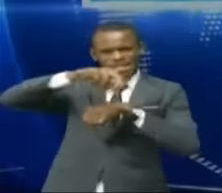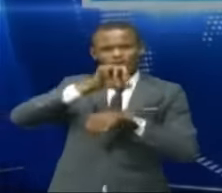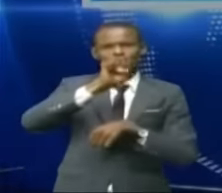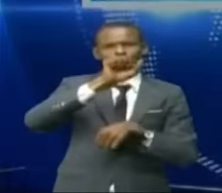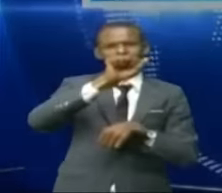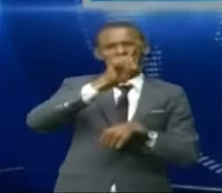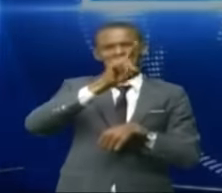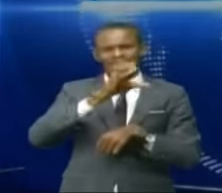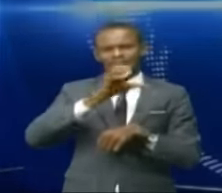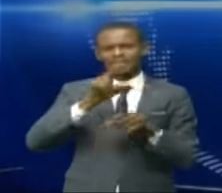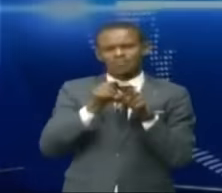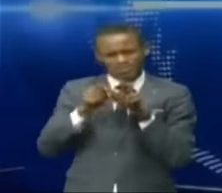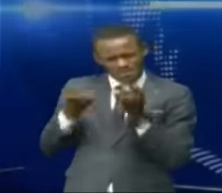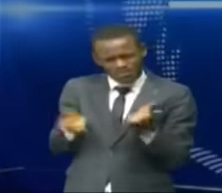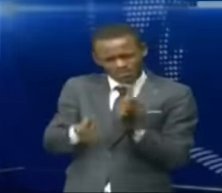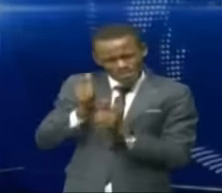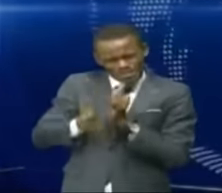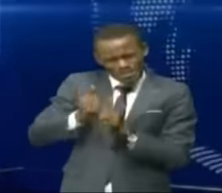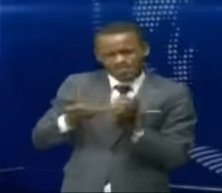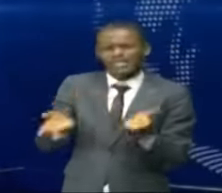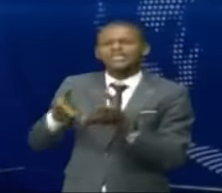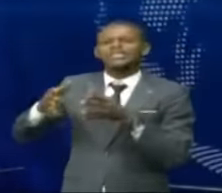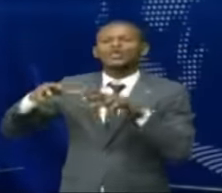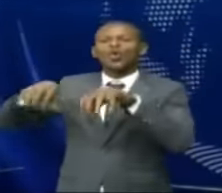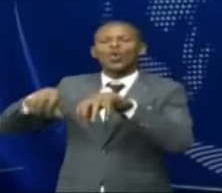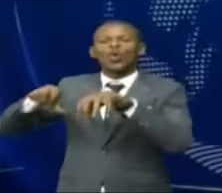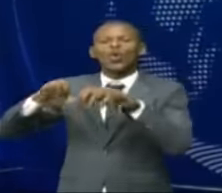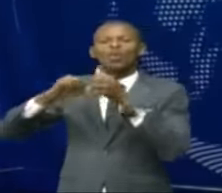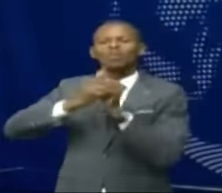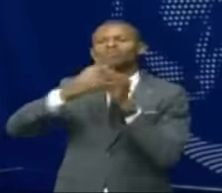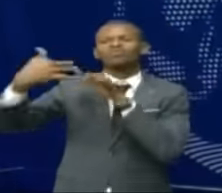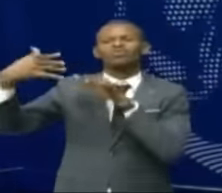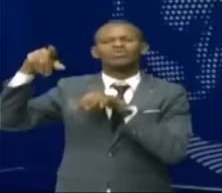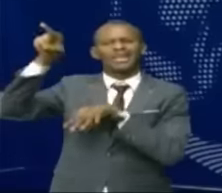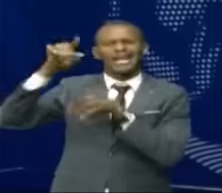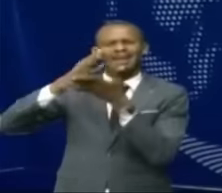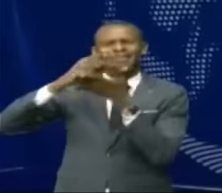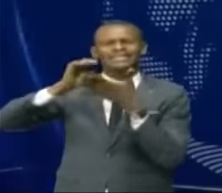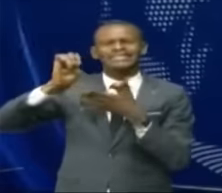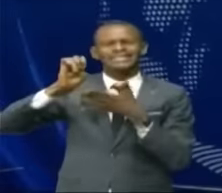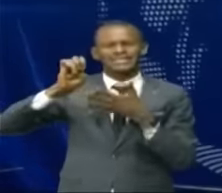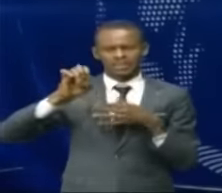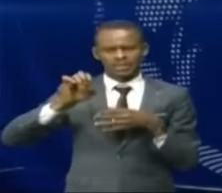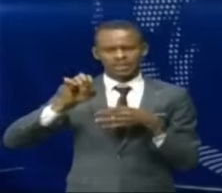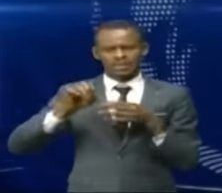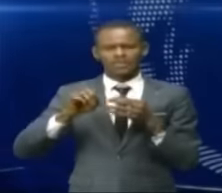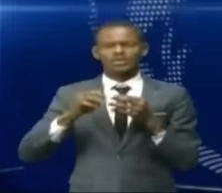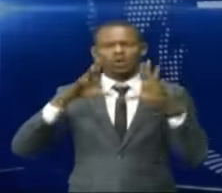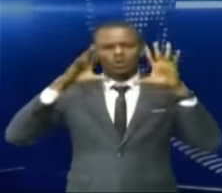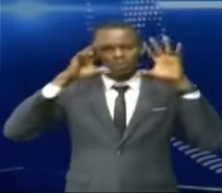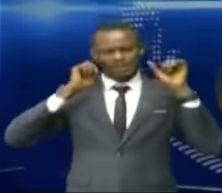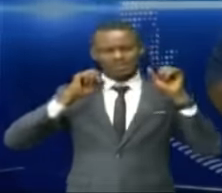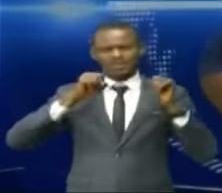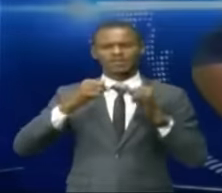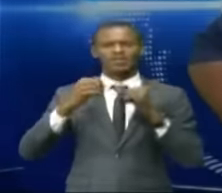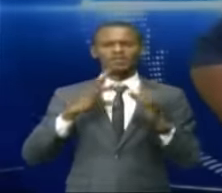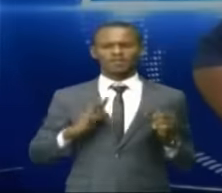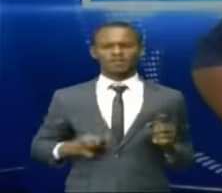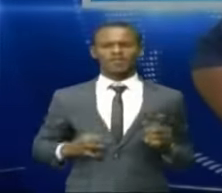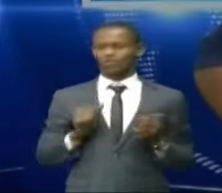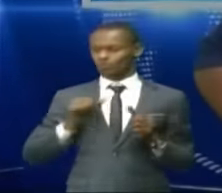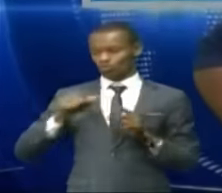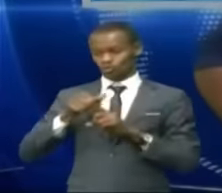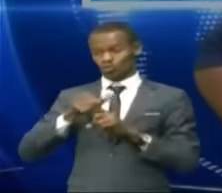sommet extraordinaire de la SADC ce samedi à Luanda, en République d'Angola. Je l'ai dit, la RDC a été représentée au plus haut niveau de l'État par